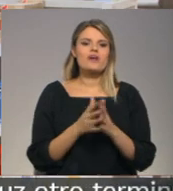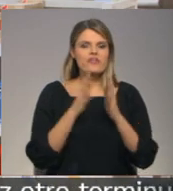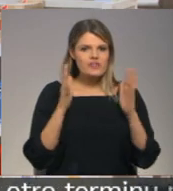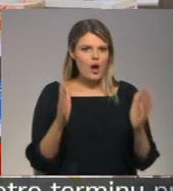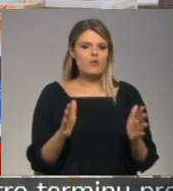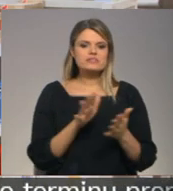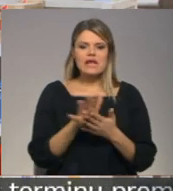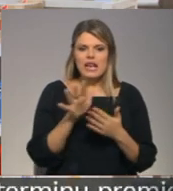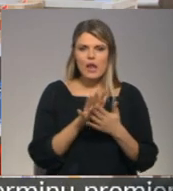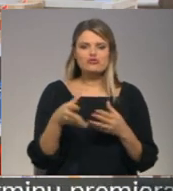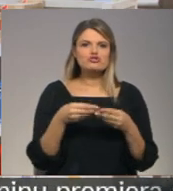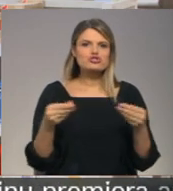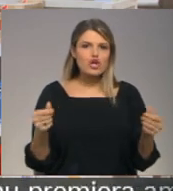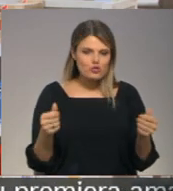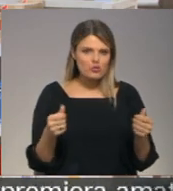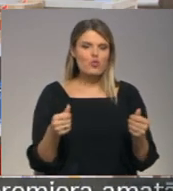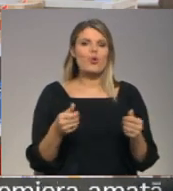daudz lietot šķidrumā,